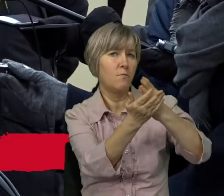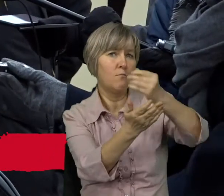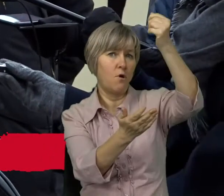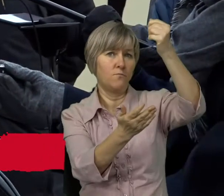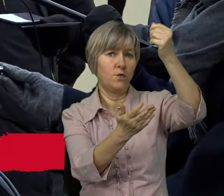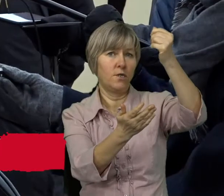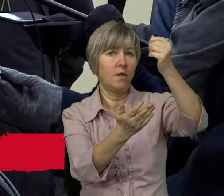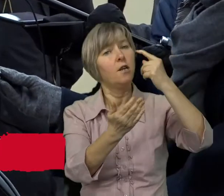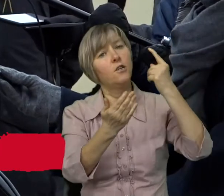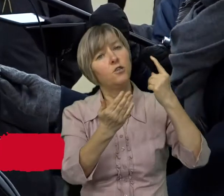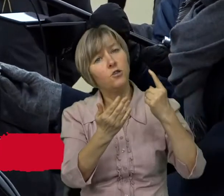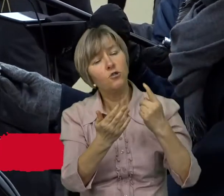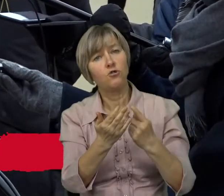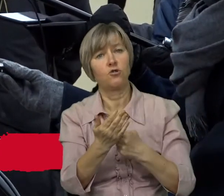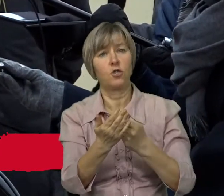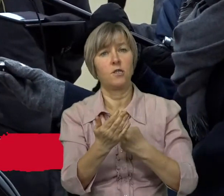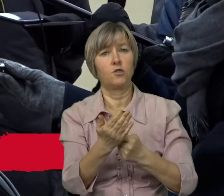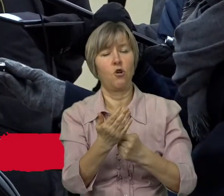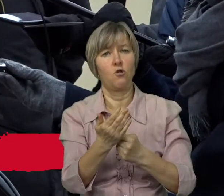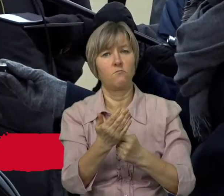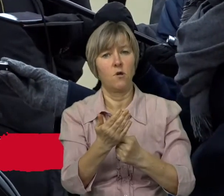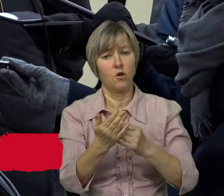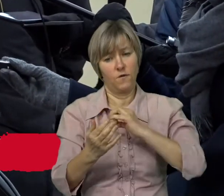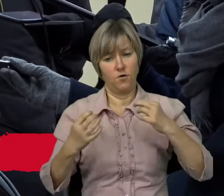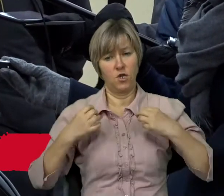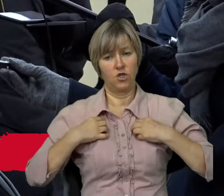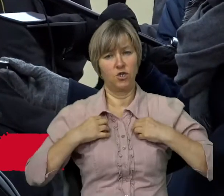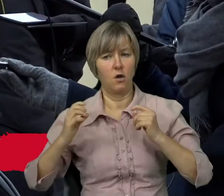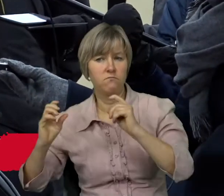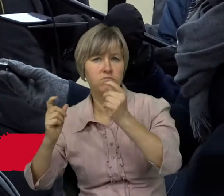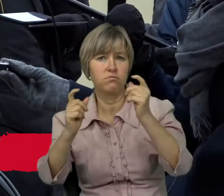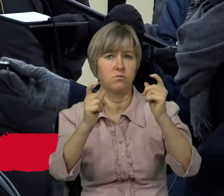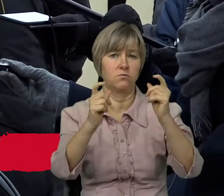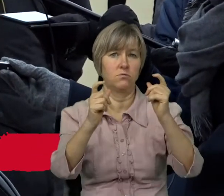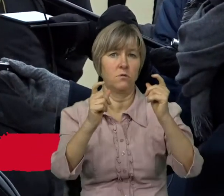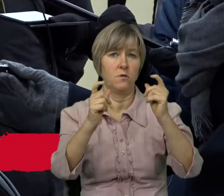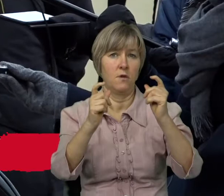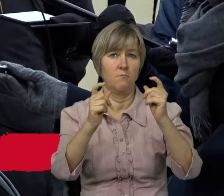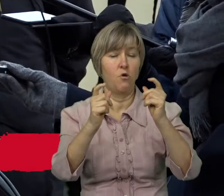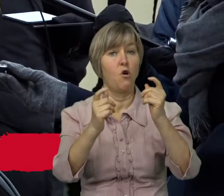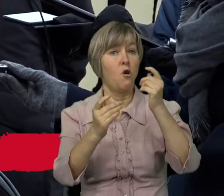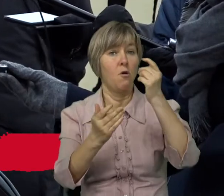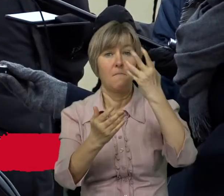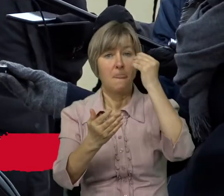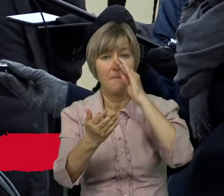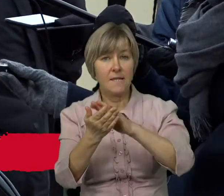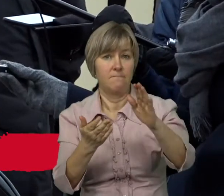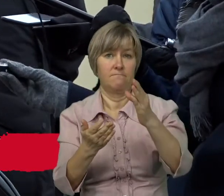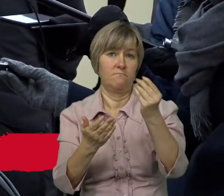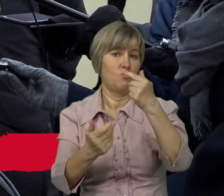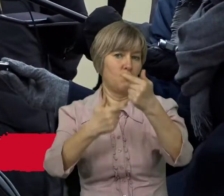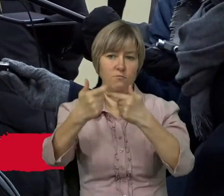wielokrotnie narażając się na utratę zarobków, bo robili to za darmo, robili to poza zadaniami